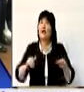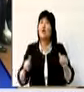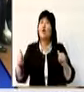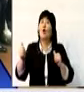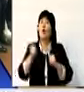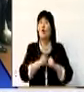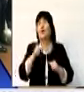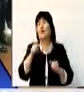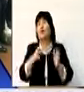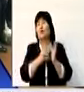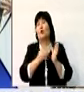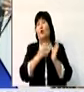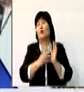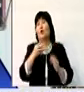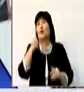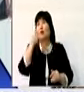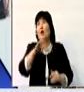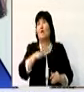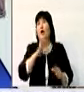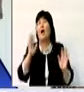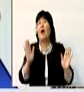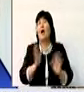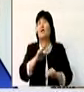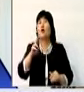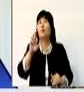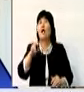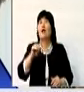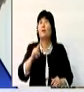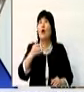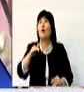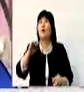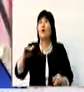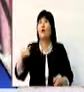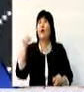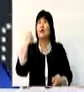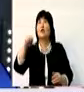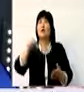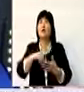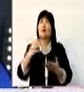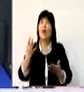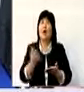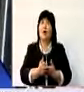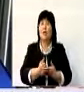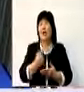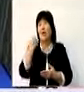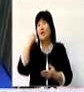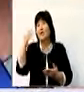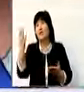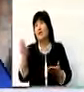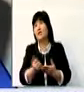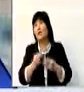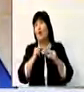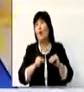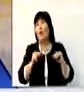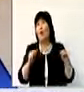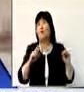демекші. 1993 жылы өткен әнші балапан байқауында оның шәкірті жеңіс тұғырынан көрінді. Жеңіске жетелеген